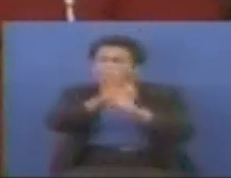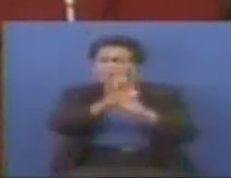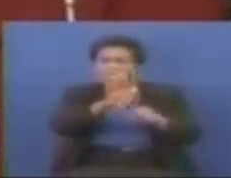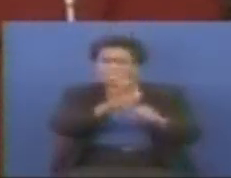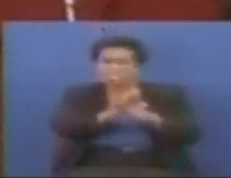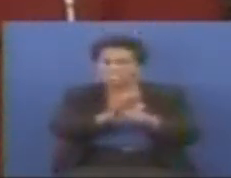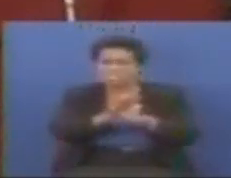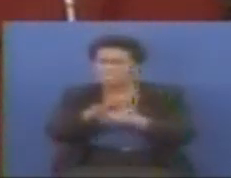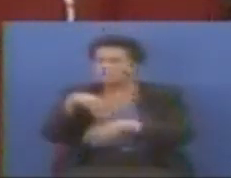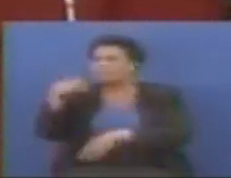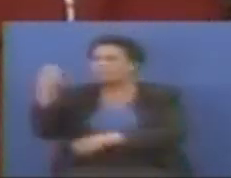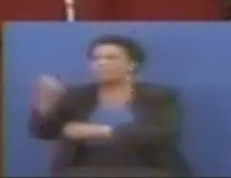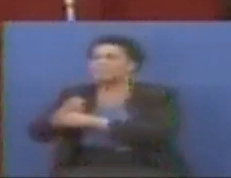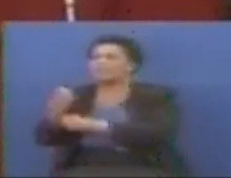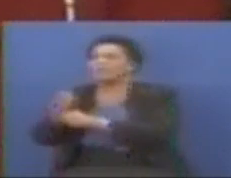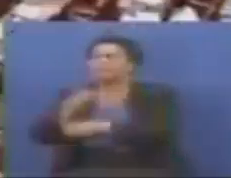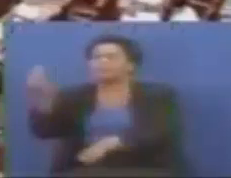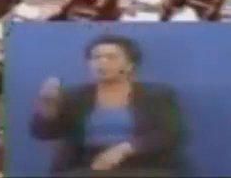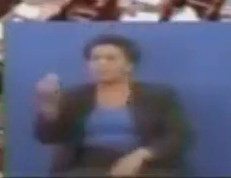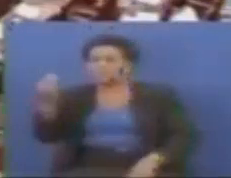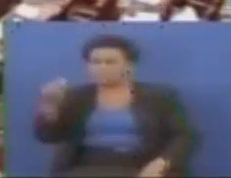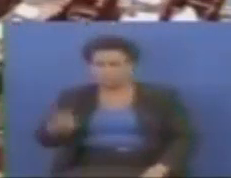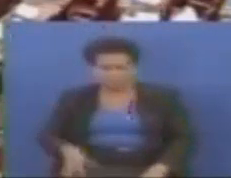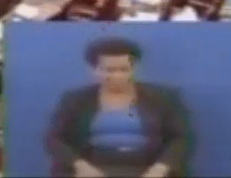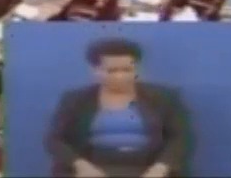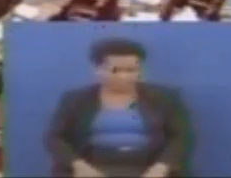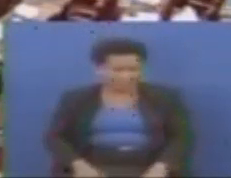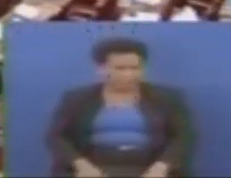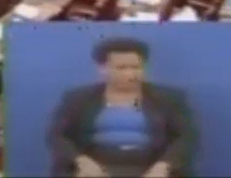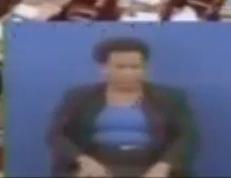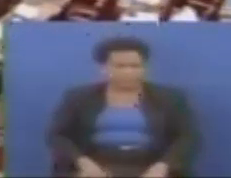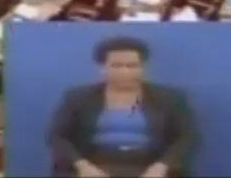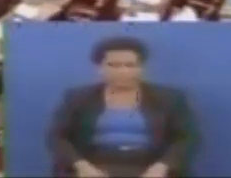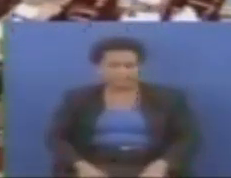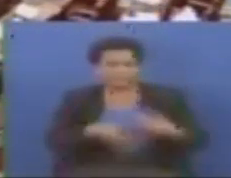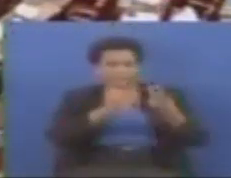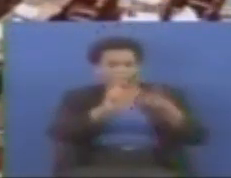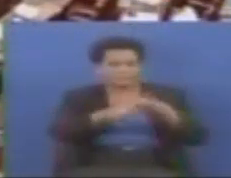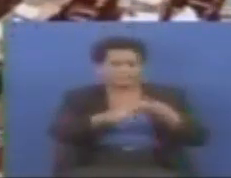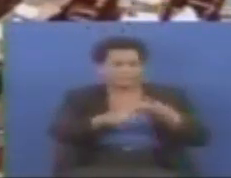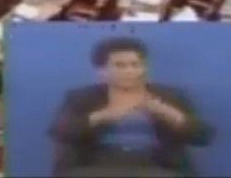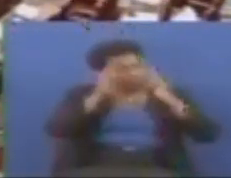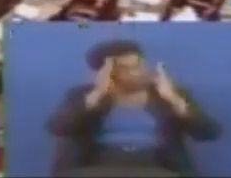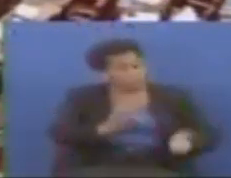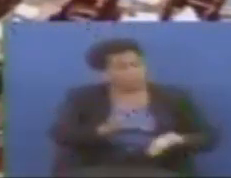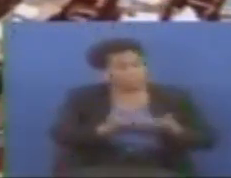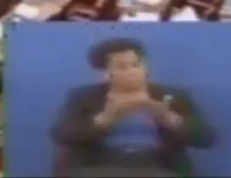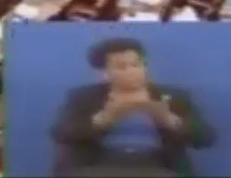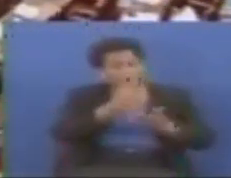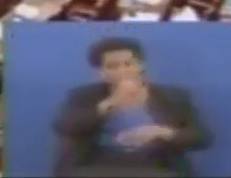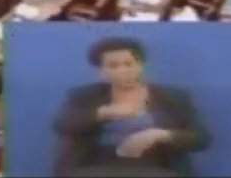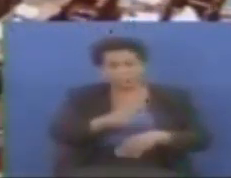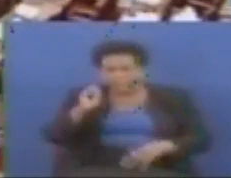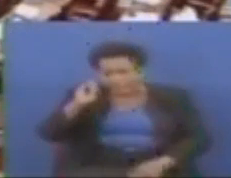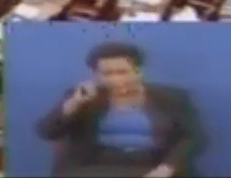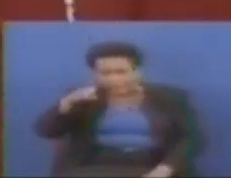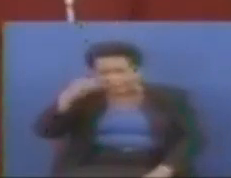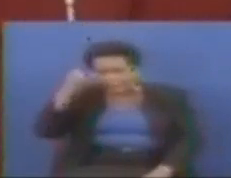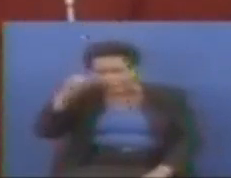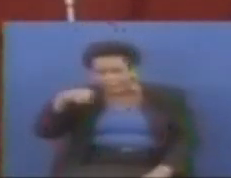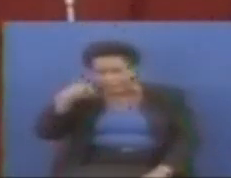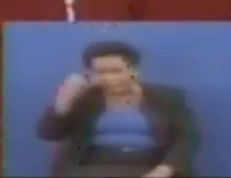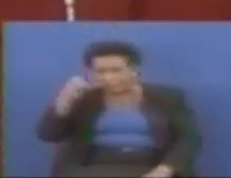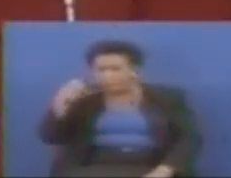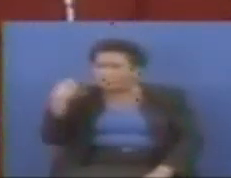Machi 2019 makosa yalikuwa 1842 ambapo wanaume walikuwa 2340 na wanawake